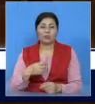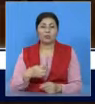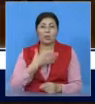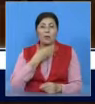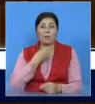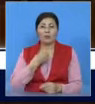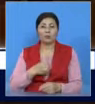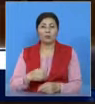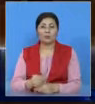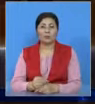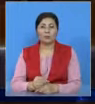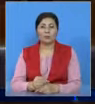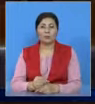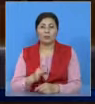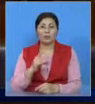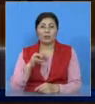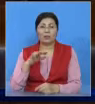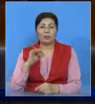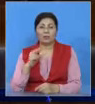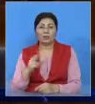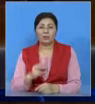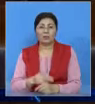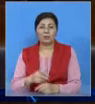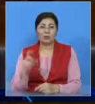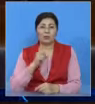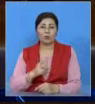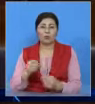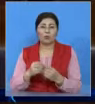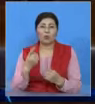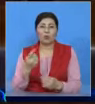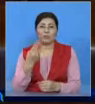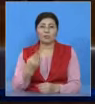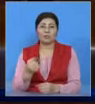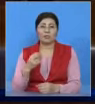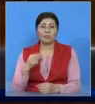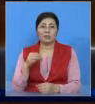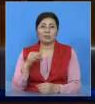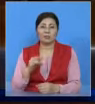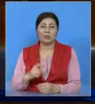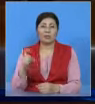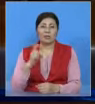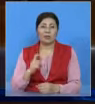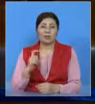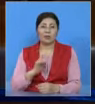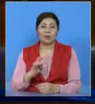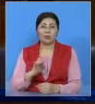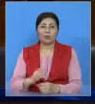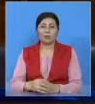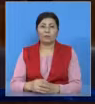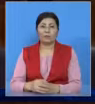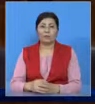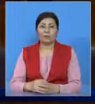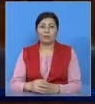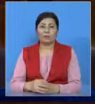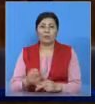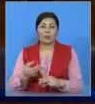Агро бұл шаруашылықта күн сайын 10-11 центнер алуда. Мысалы, Хромтау ауданында болатын болсақ, Ақжар Агрода бұл